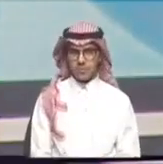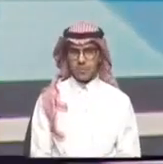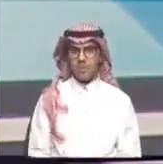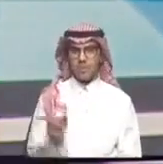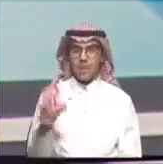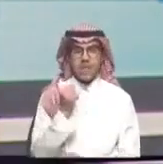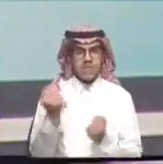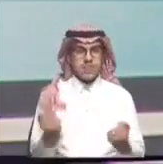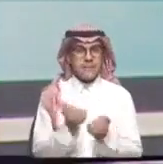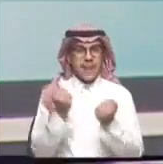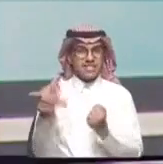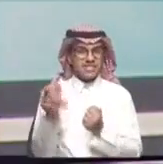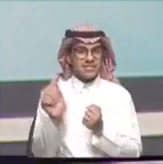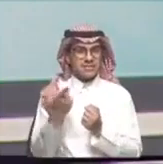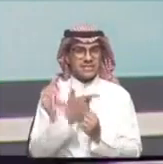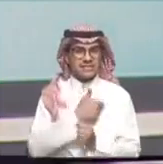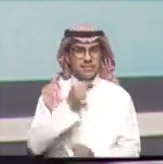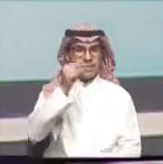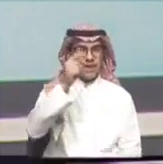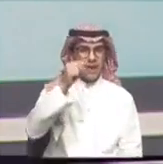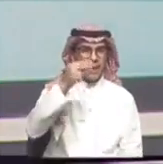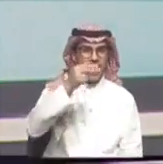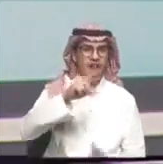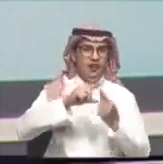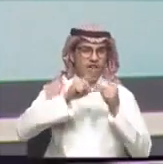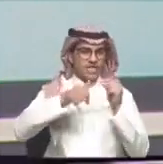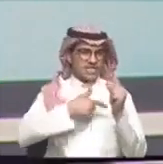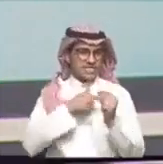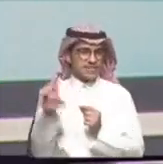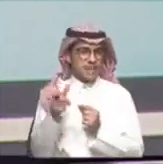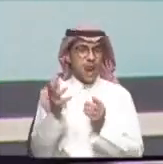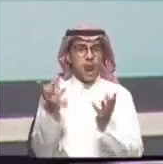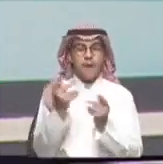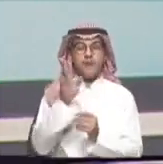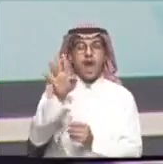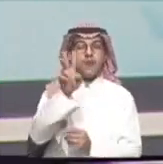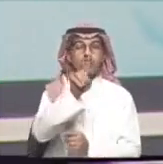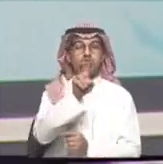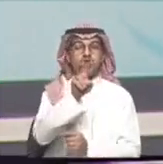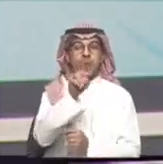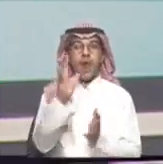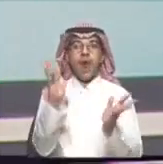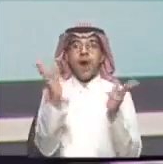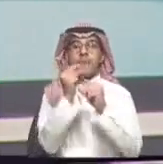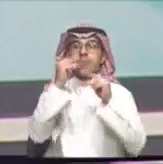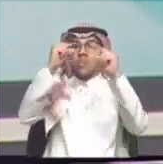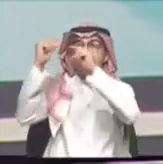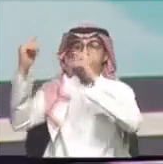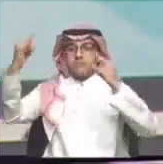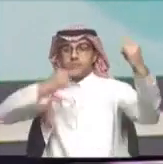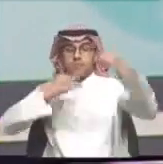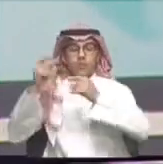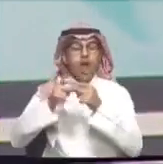ويعد تمرين درع الخليج المشترك الذي تستضيفه المملكة لمشاركة 24 دولة شقيقة وصديقة من